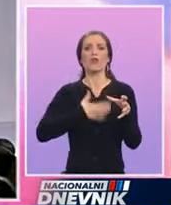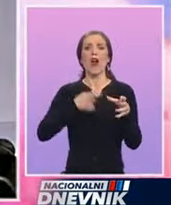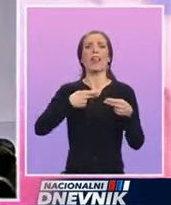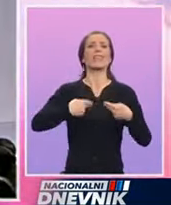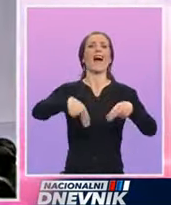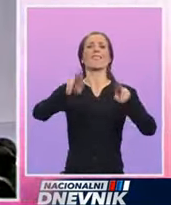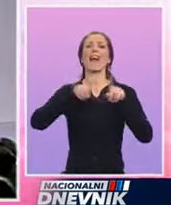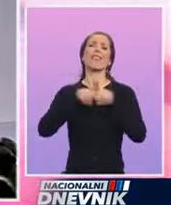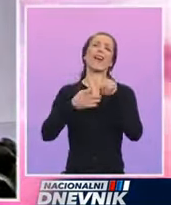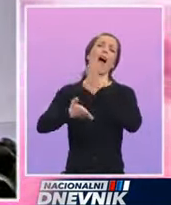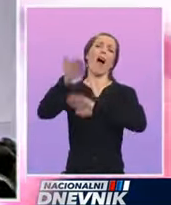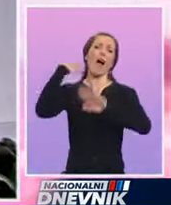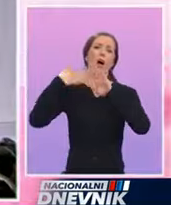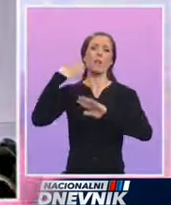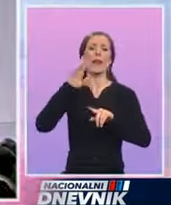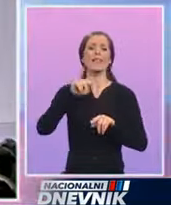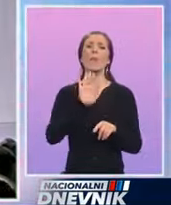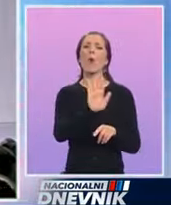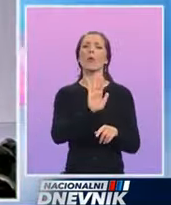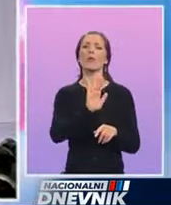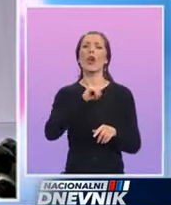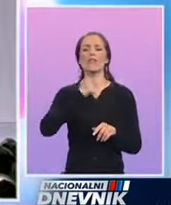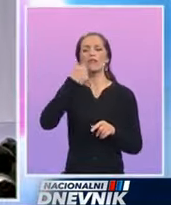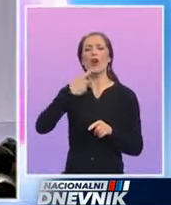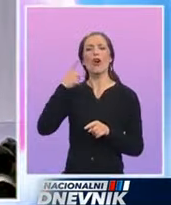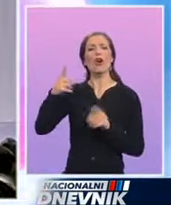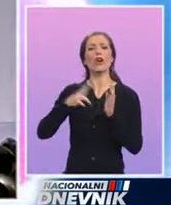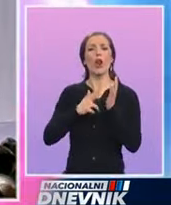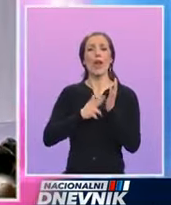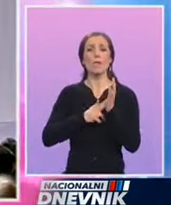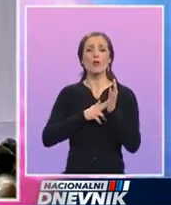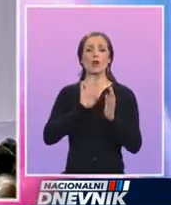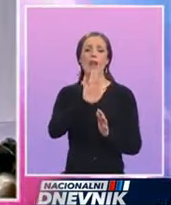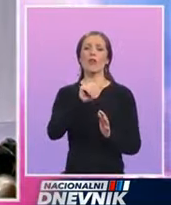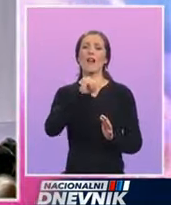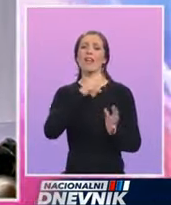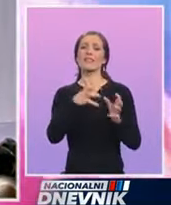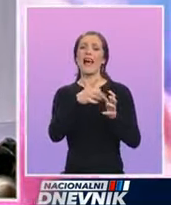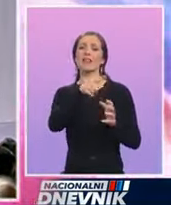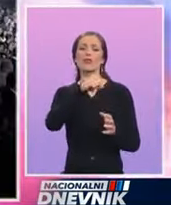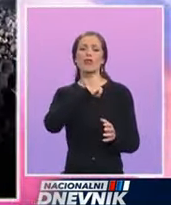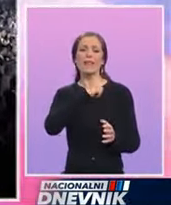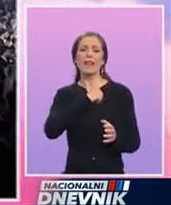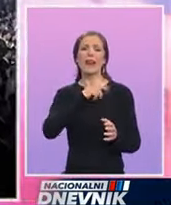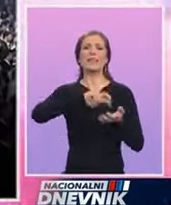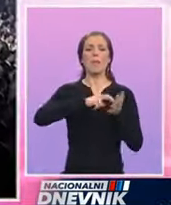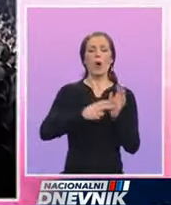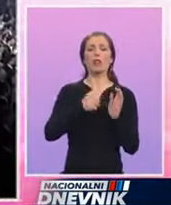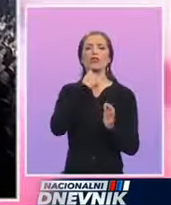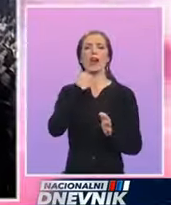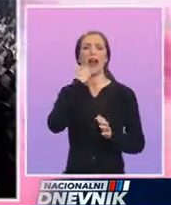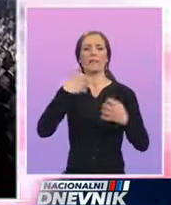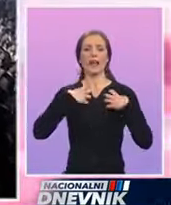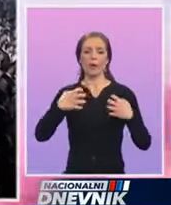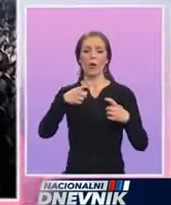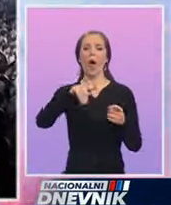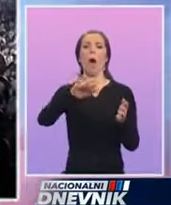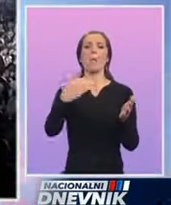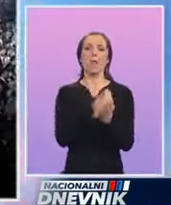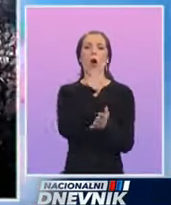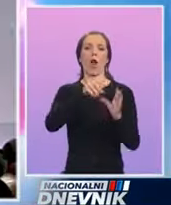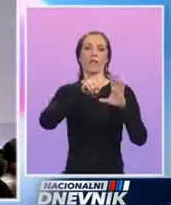staro i da mogu one interese o kojima je Nebojša govorio, zajedničke interese tajkuna i političara, ponovo da provode u